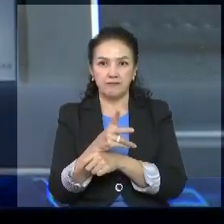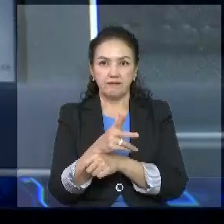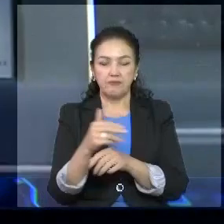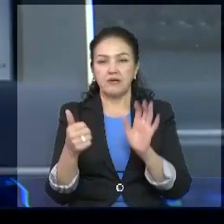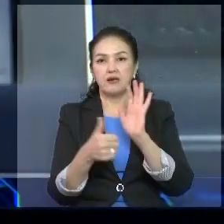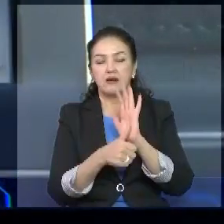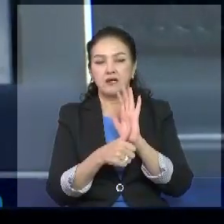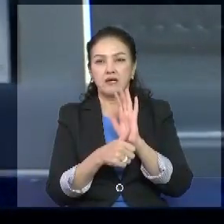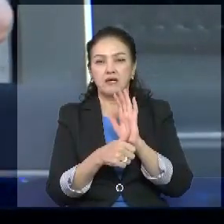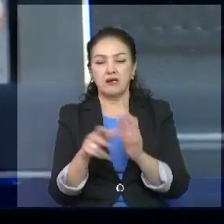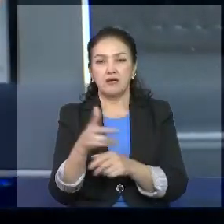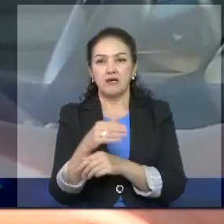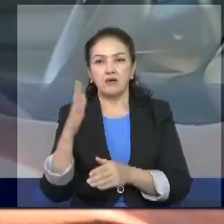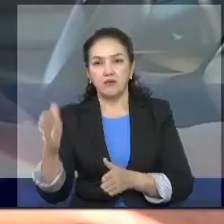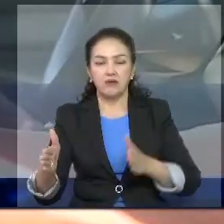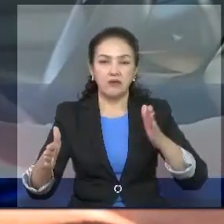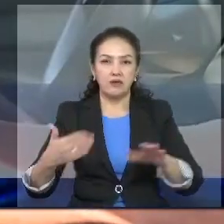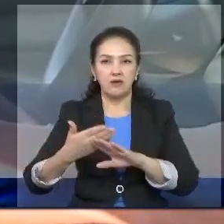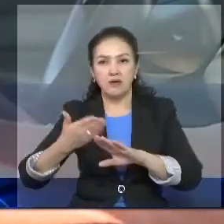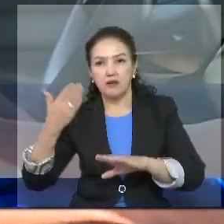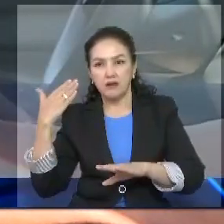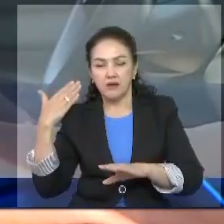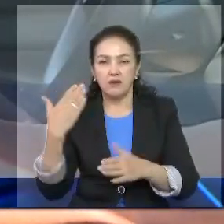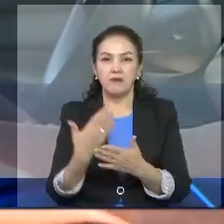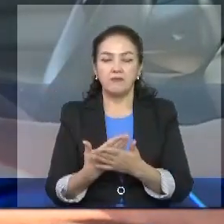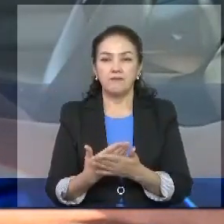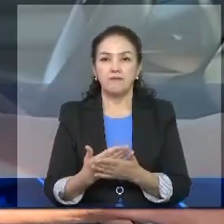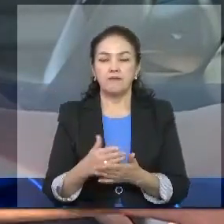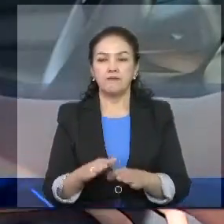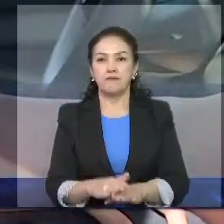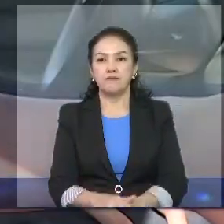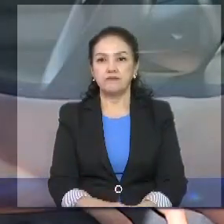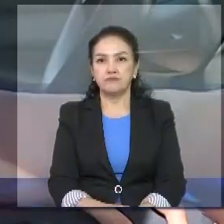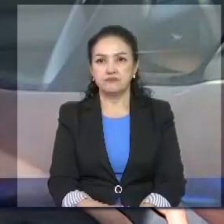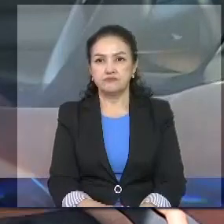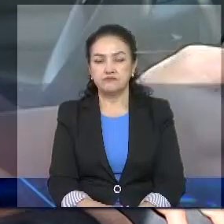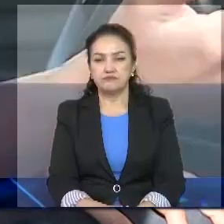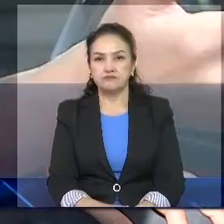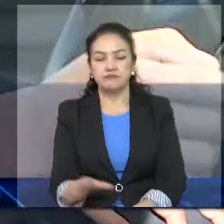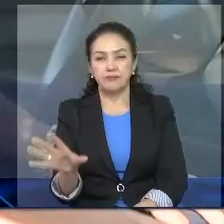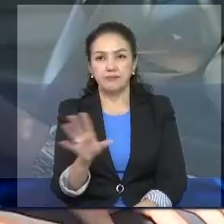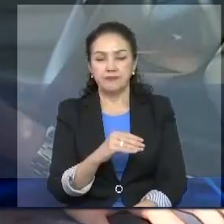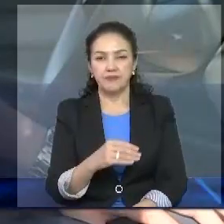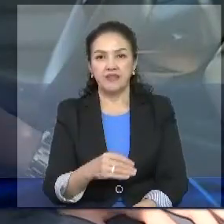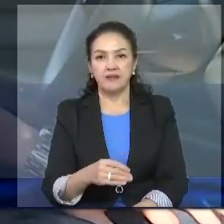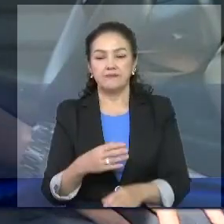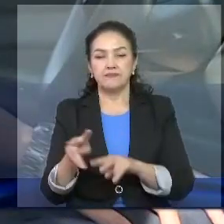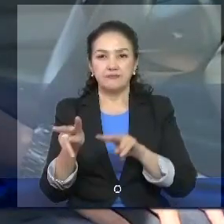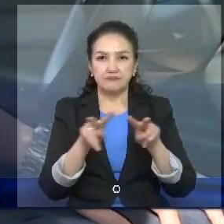алтыншы камера, оң жақ, сол жақ, арт жақ, сол жақ қапталы, оң жақ қапталы. Барлығы аумақты